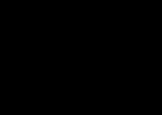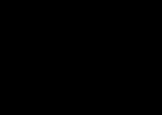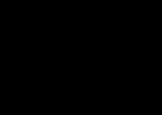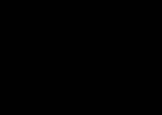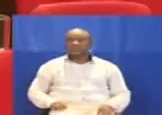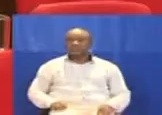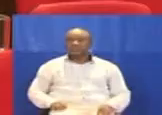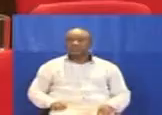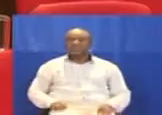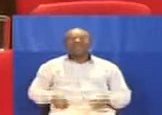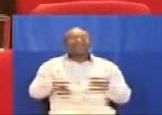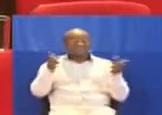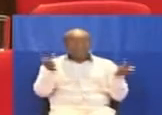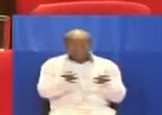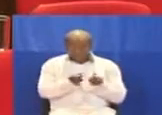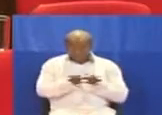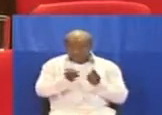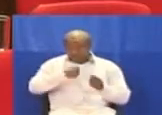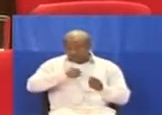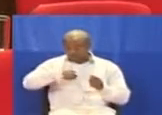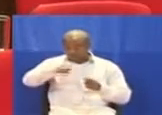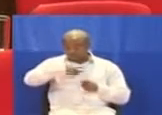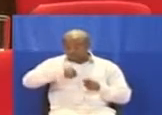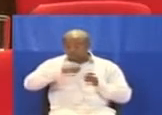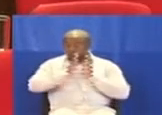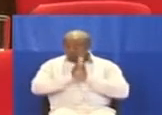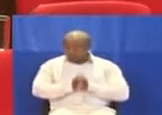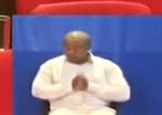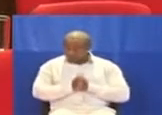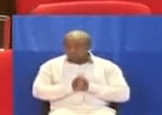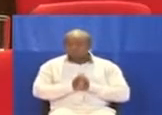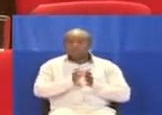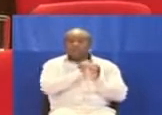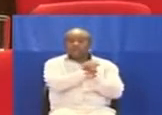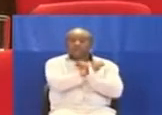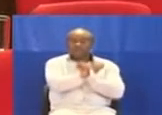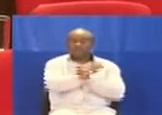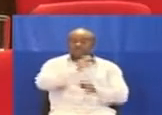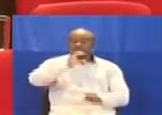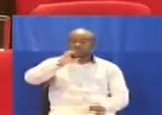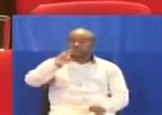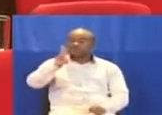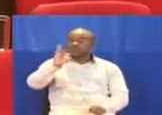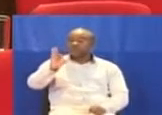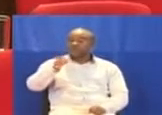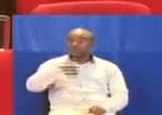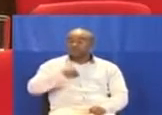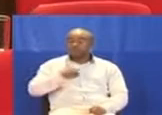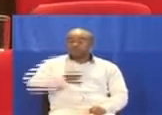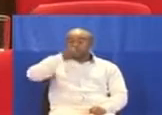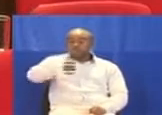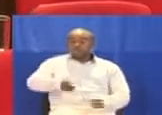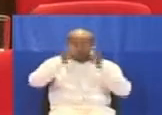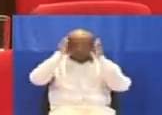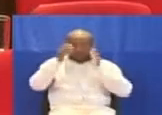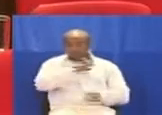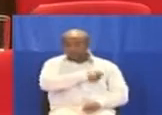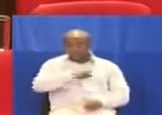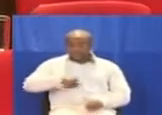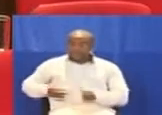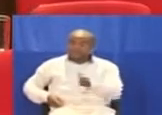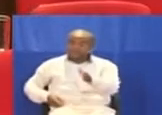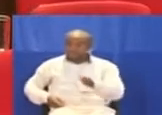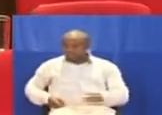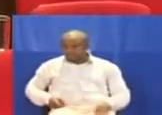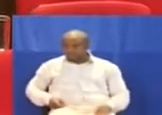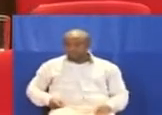pia tunashukuru pande wa CUF CAF, wameongea vizuri sana, wamempongeza Mheshimiwa Rais. Na kwa